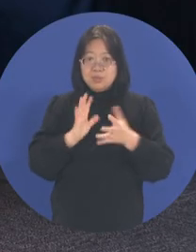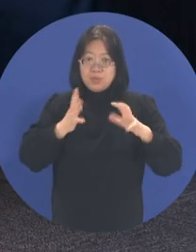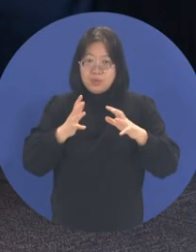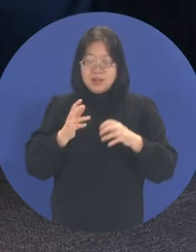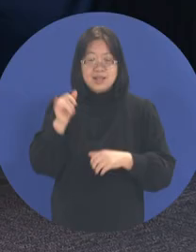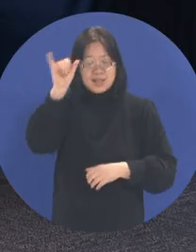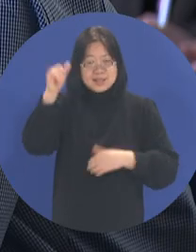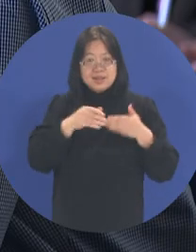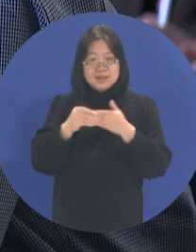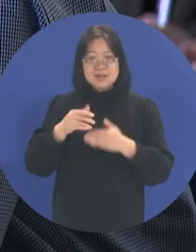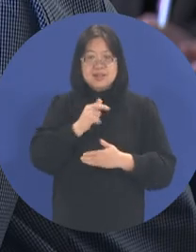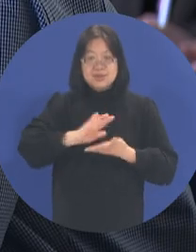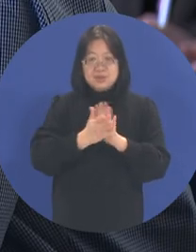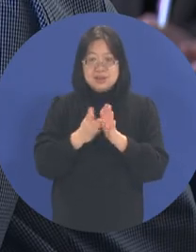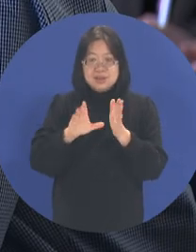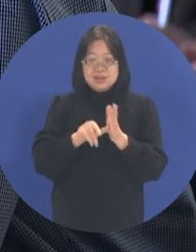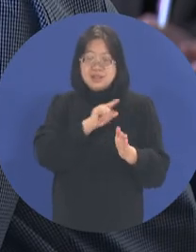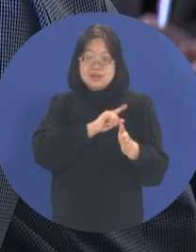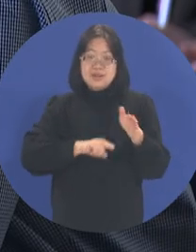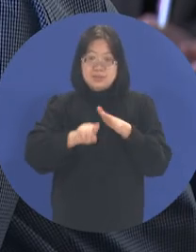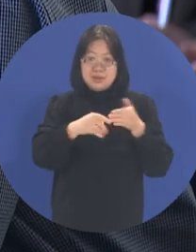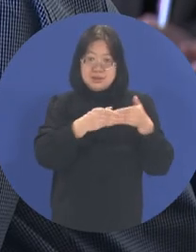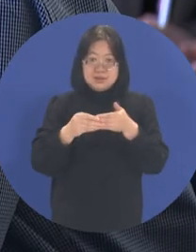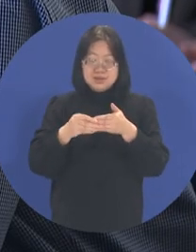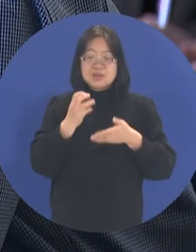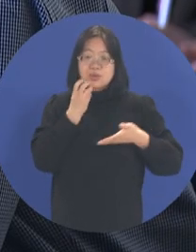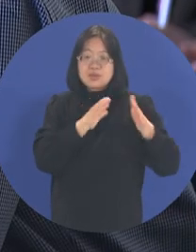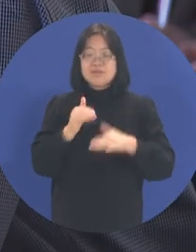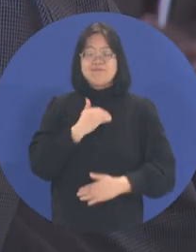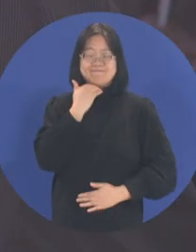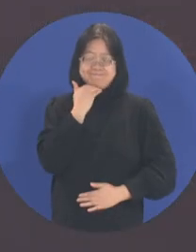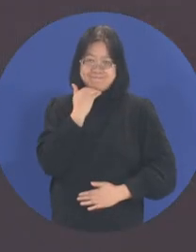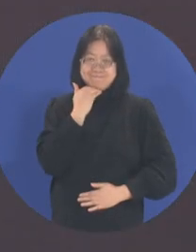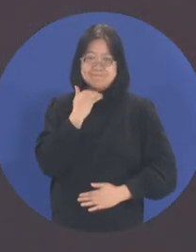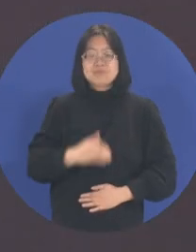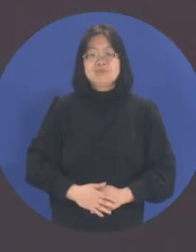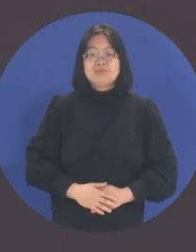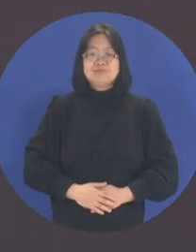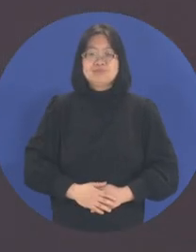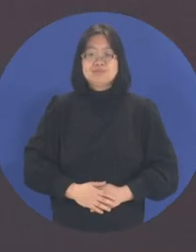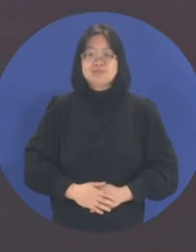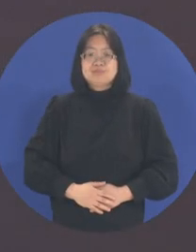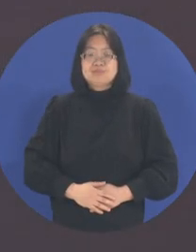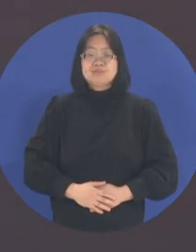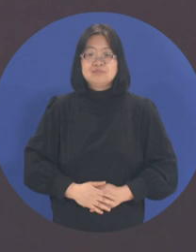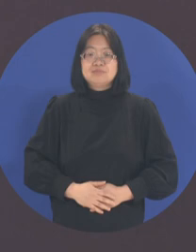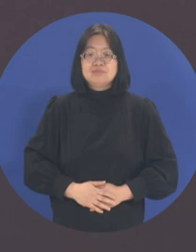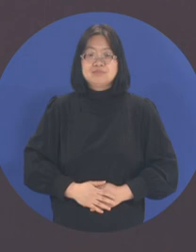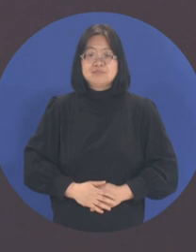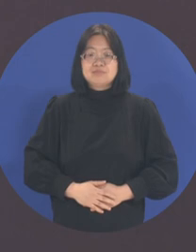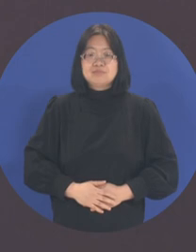대전환의 시대를 가장 앞에서 이끌어 나갈 경기도를 기대해봅니다. GTV 뉴스 이슬비입니다.